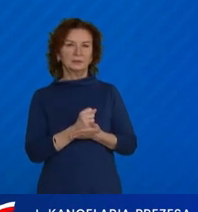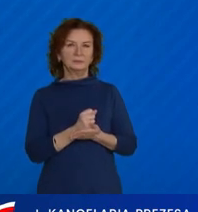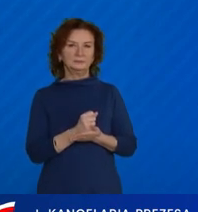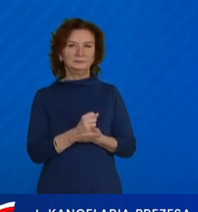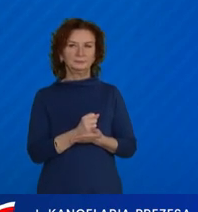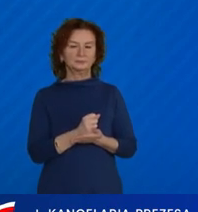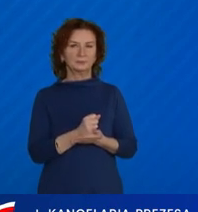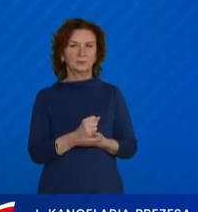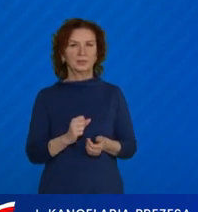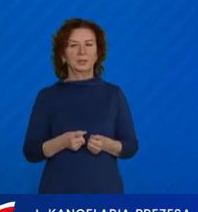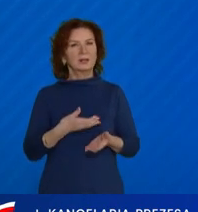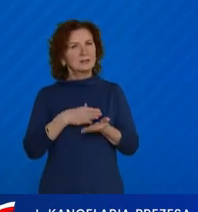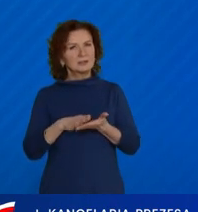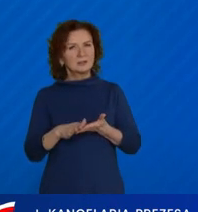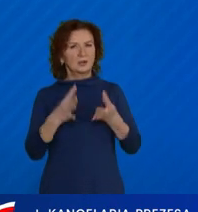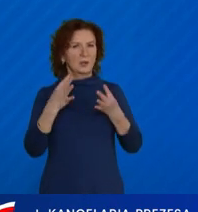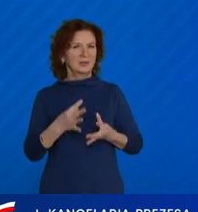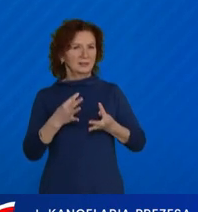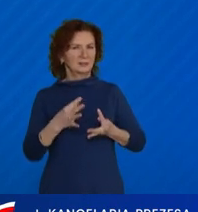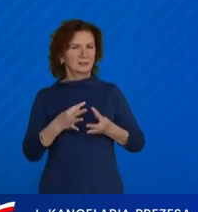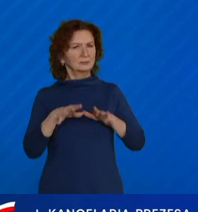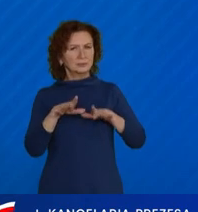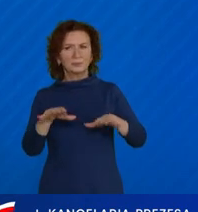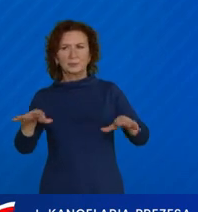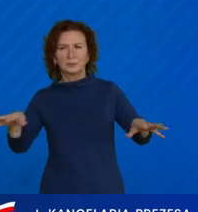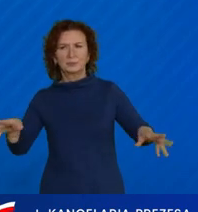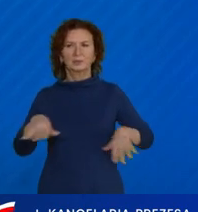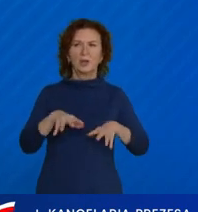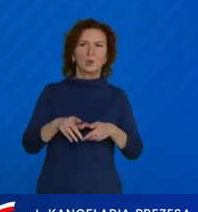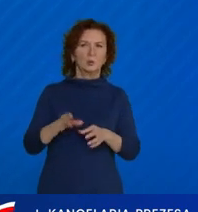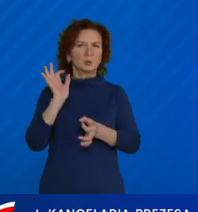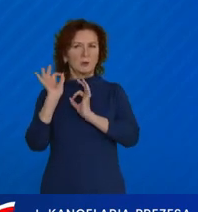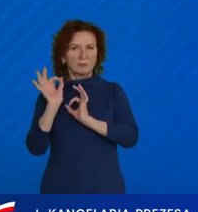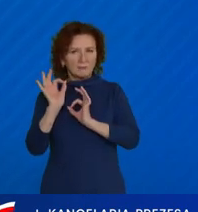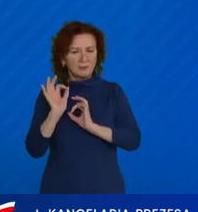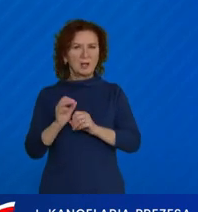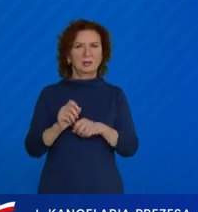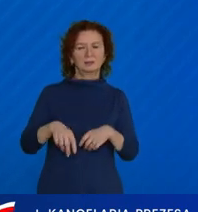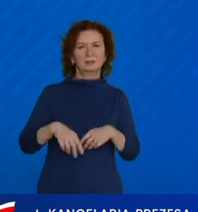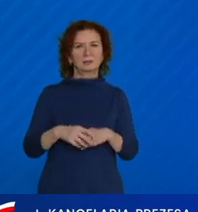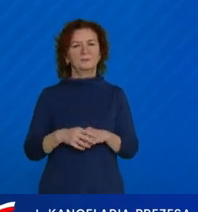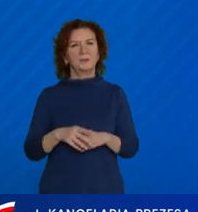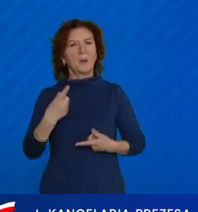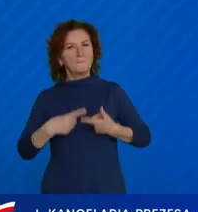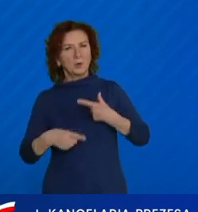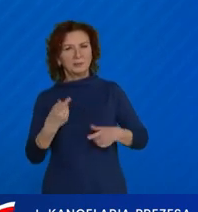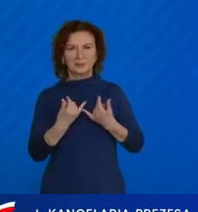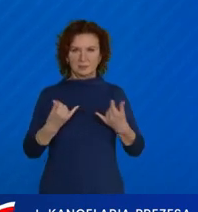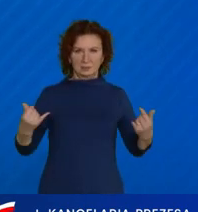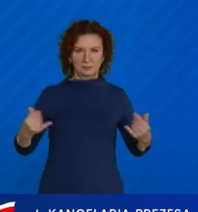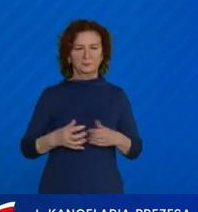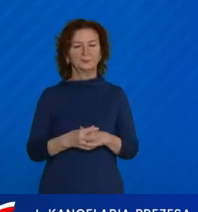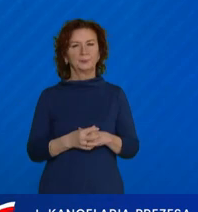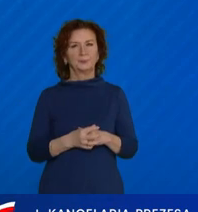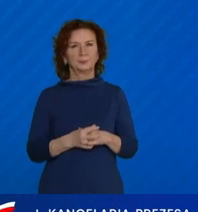która zaczęła być coraz bardziej obecna w przestrzeni publicznej, w mediach i w wypowiedziach polityków. Otóż proszę Państwa,